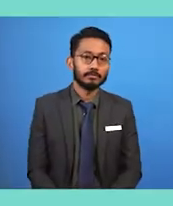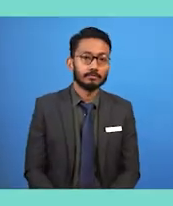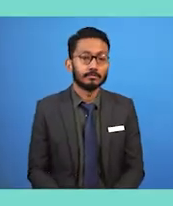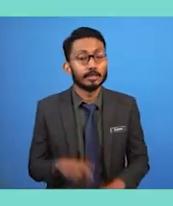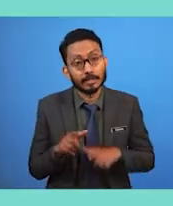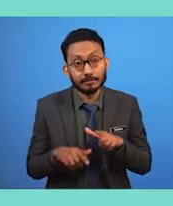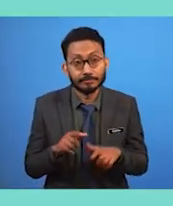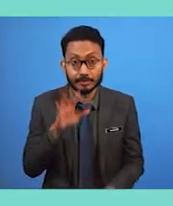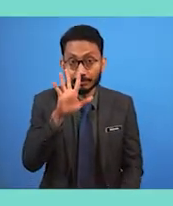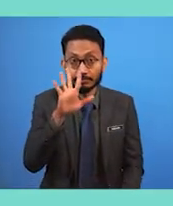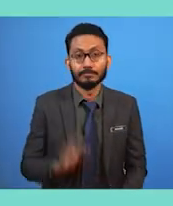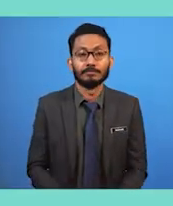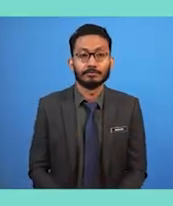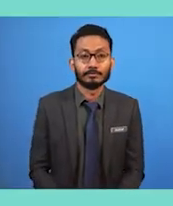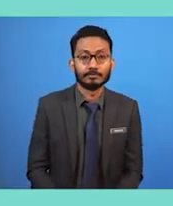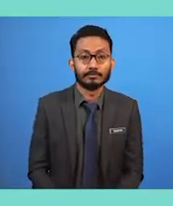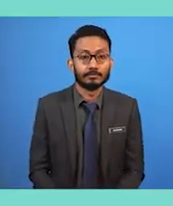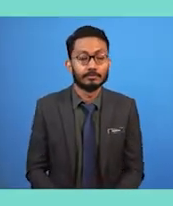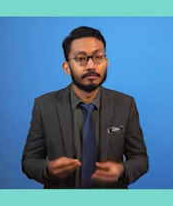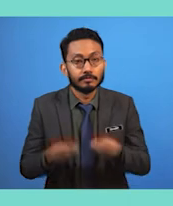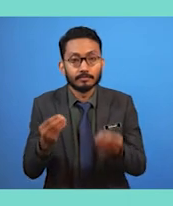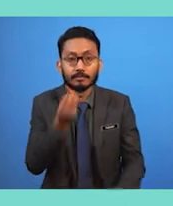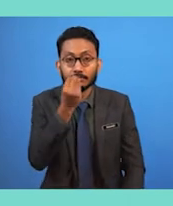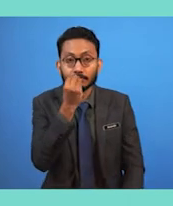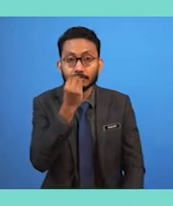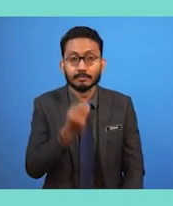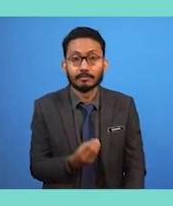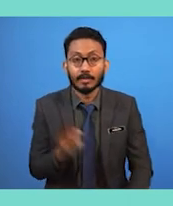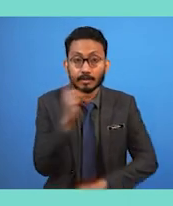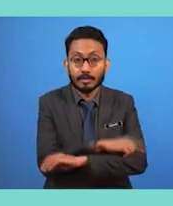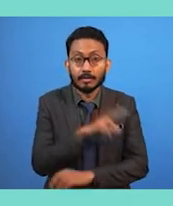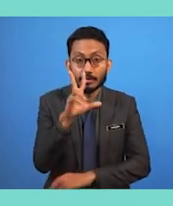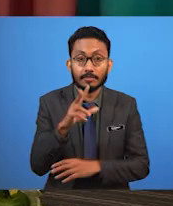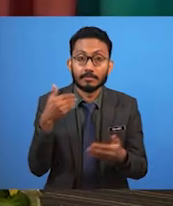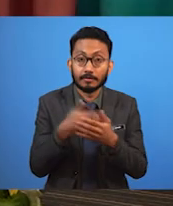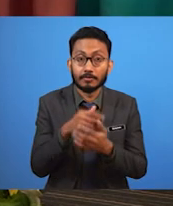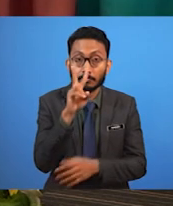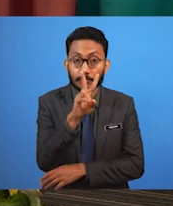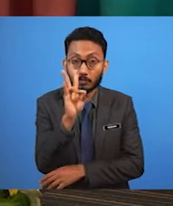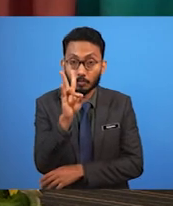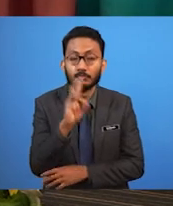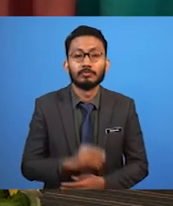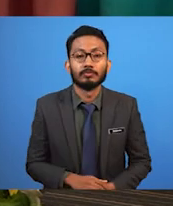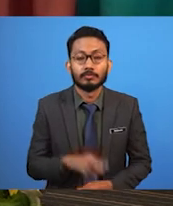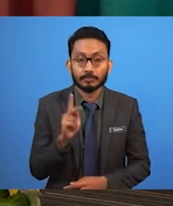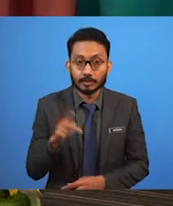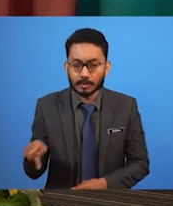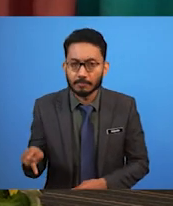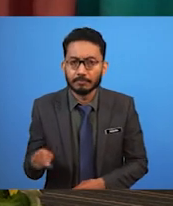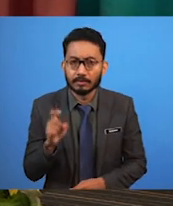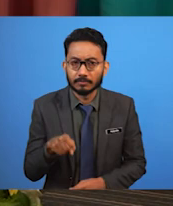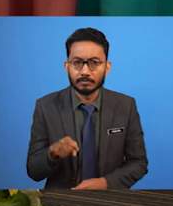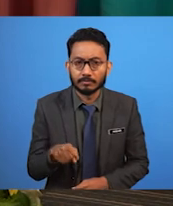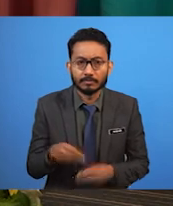Kelima, pemberian makanan pada hari ketiga hingga hari ketujuh. Para pelajar diingatkan agar